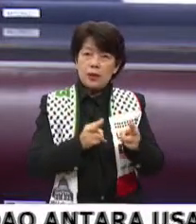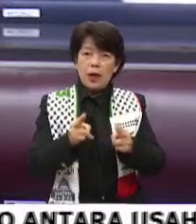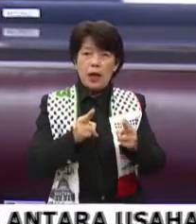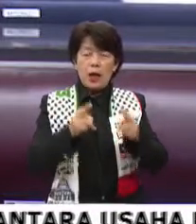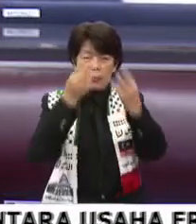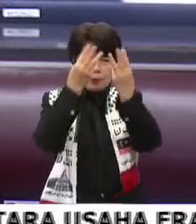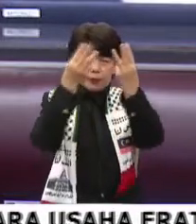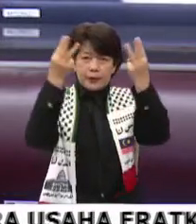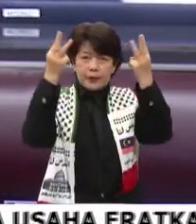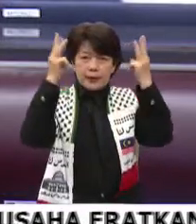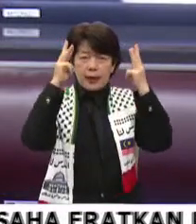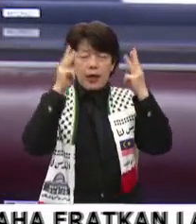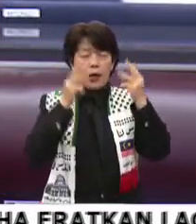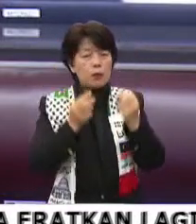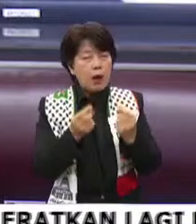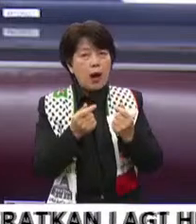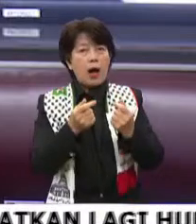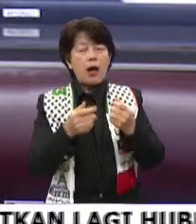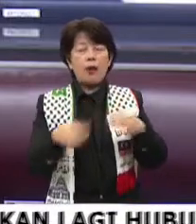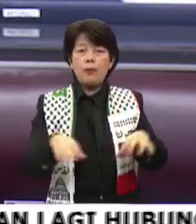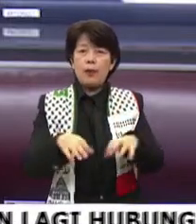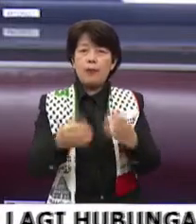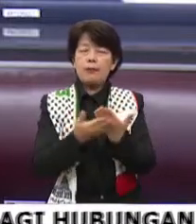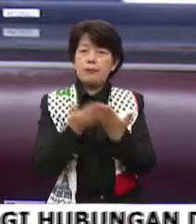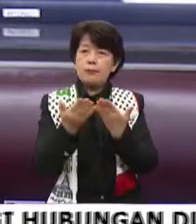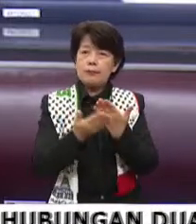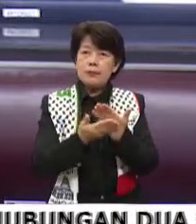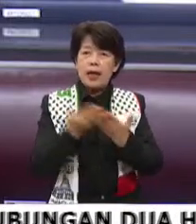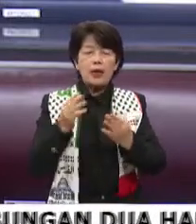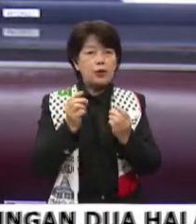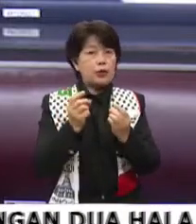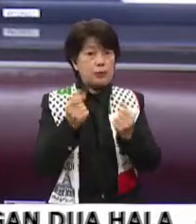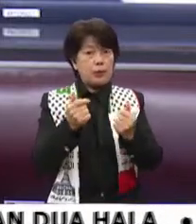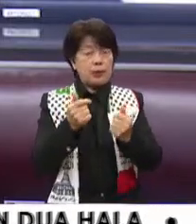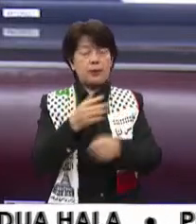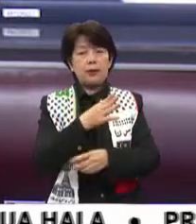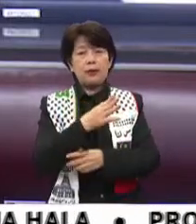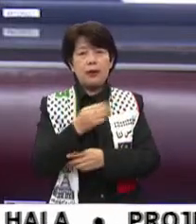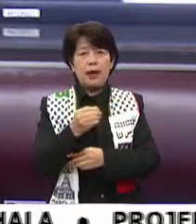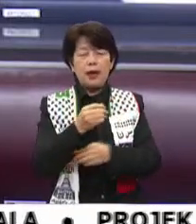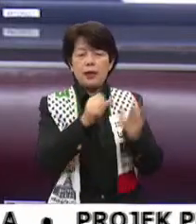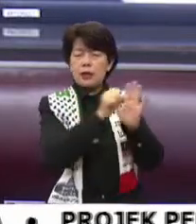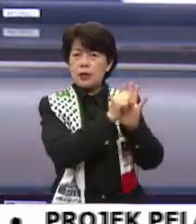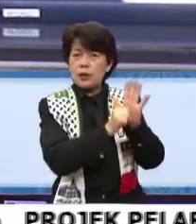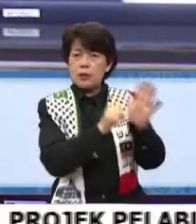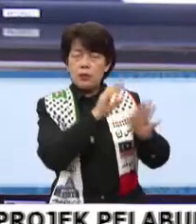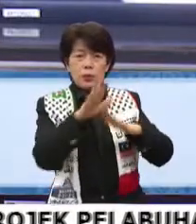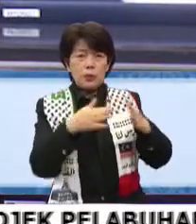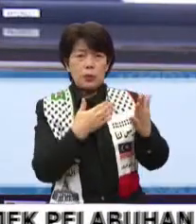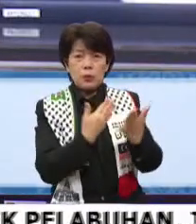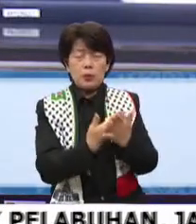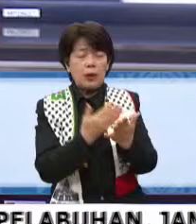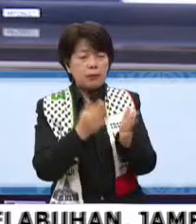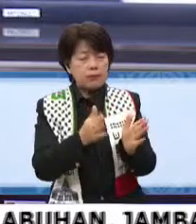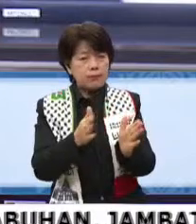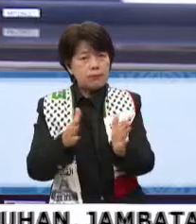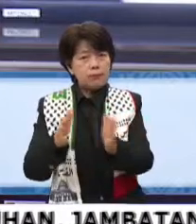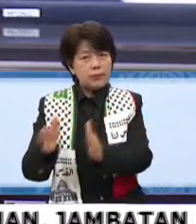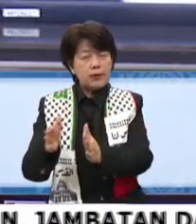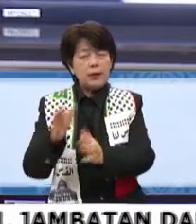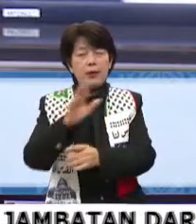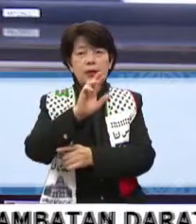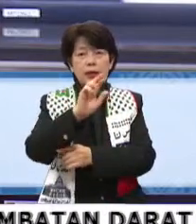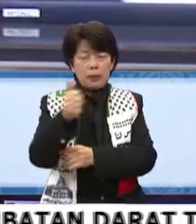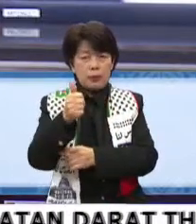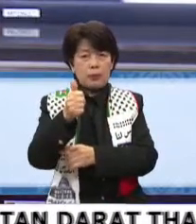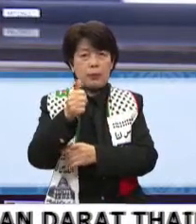dengan mudah dan cepat skim spor menyediakan pembiayaan dengan nilai di antara r000